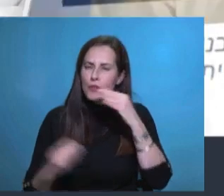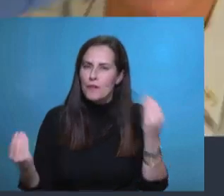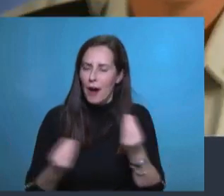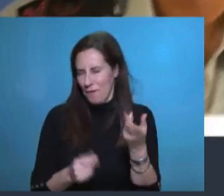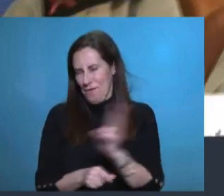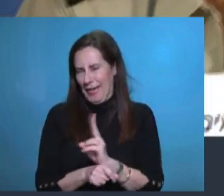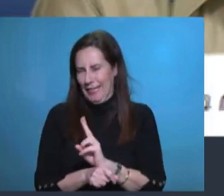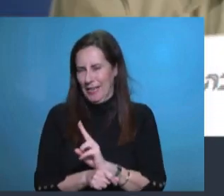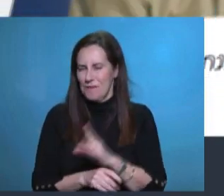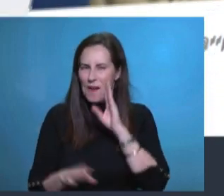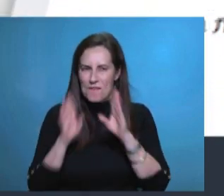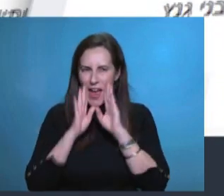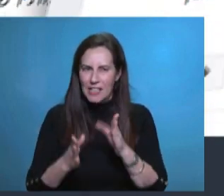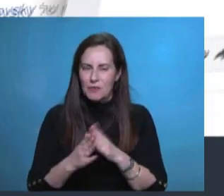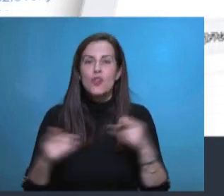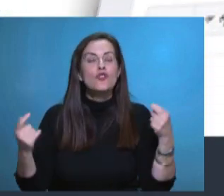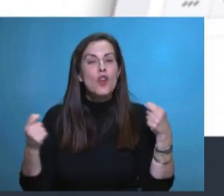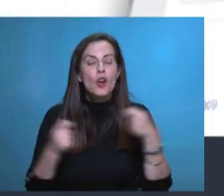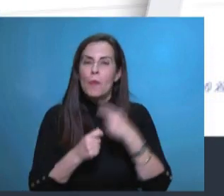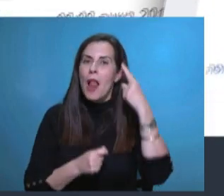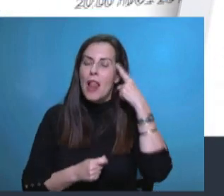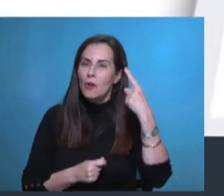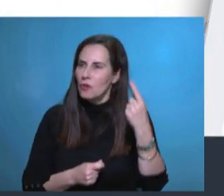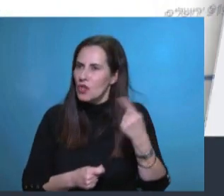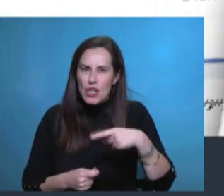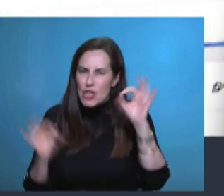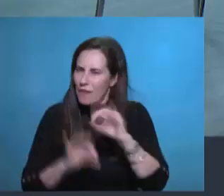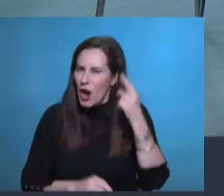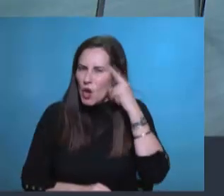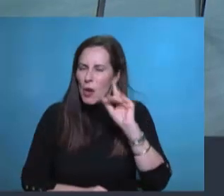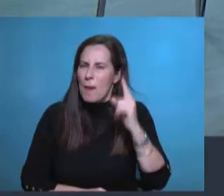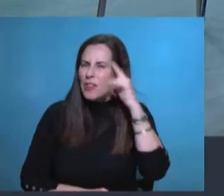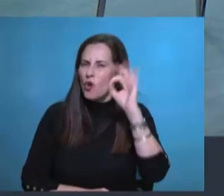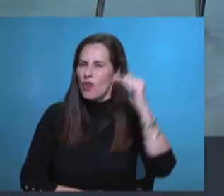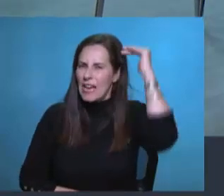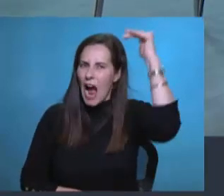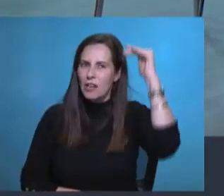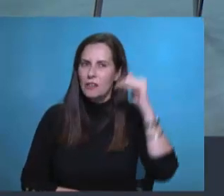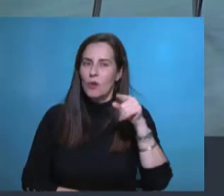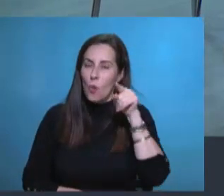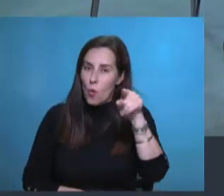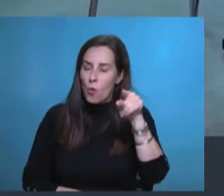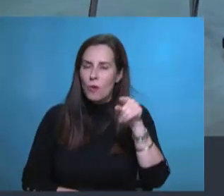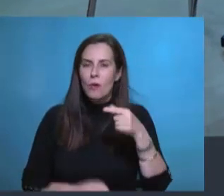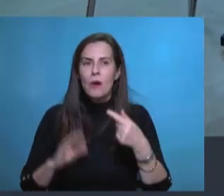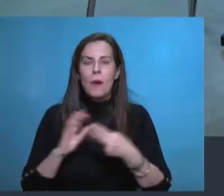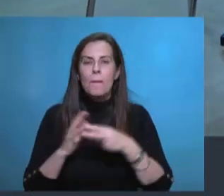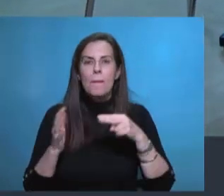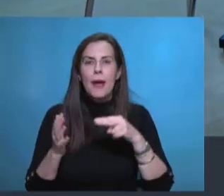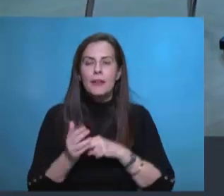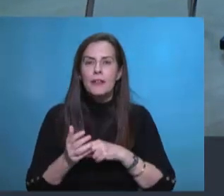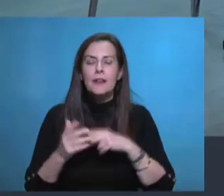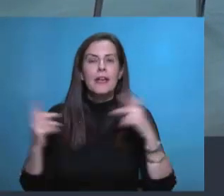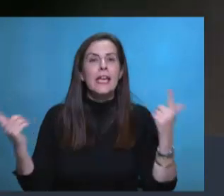ועמודי פייסבוק הנוגעים לדעותיו הלא ידועות של המועמד החדש. תום למשל מתכנן אירוע סרטים אילמים